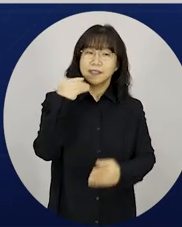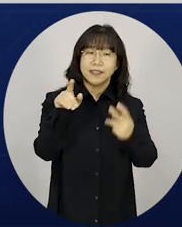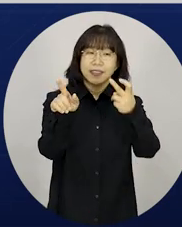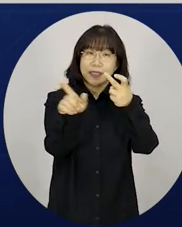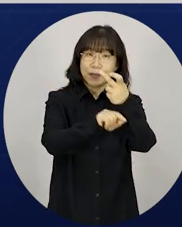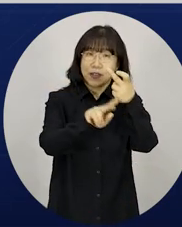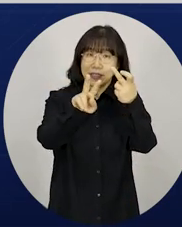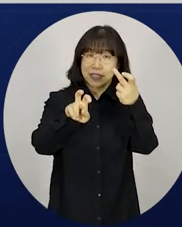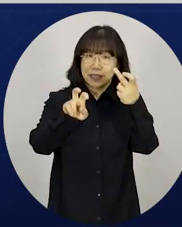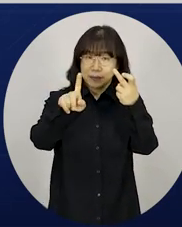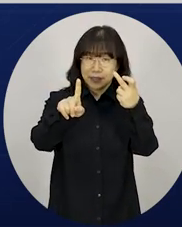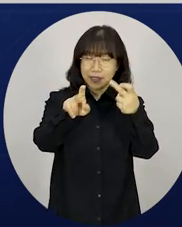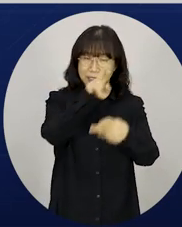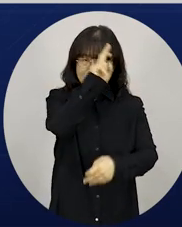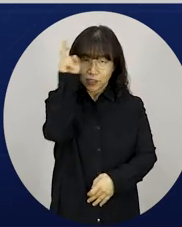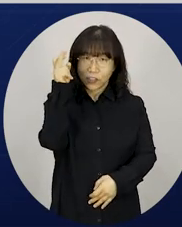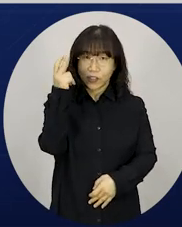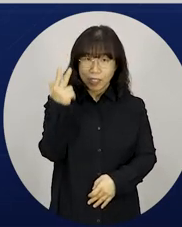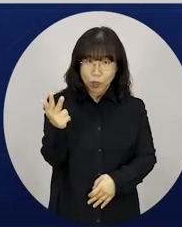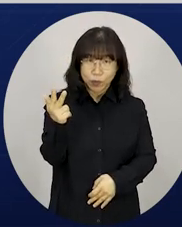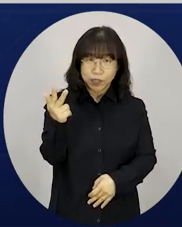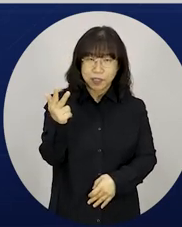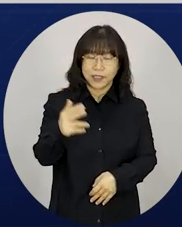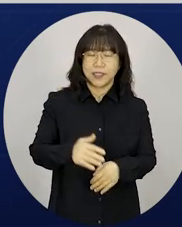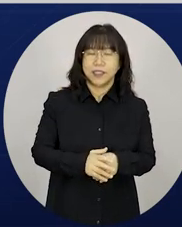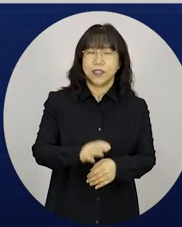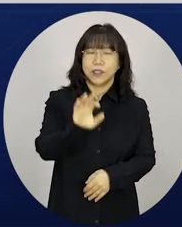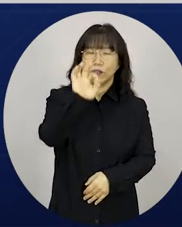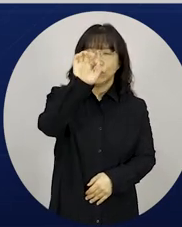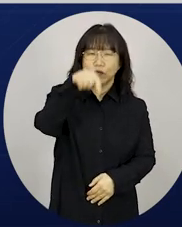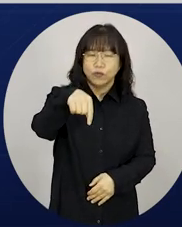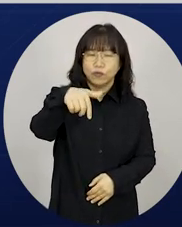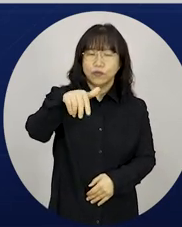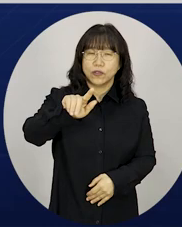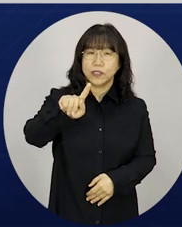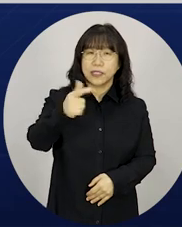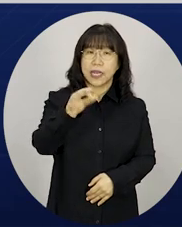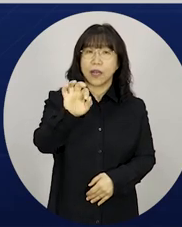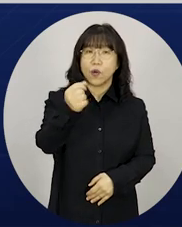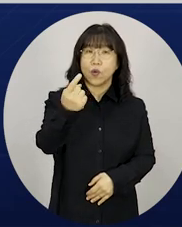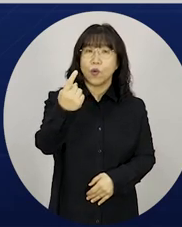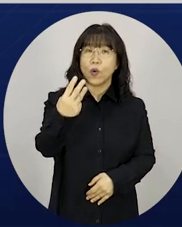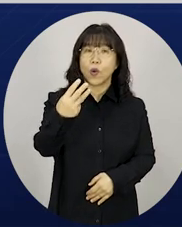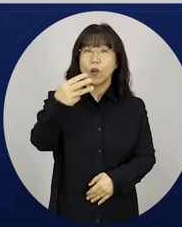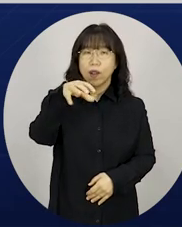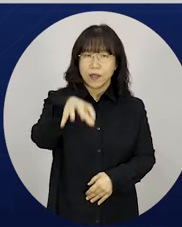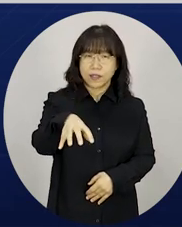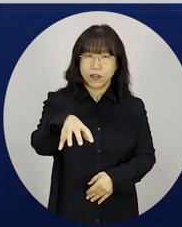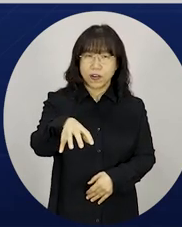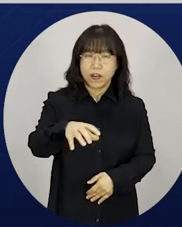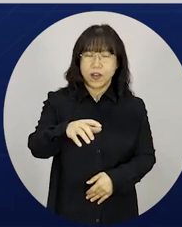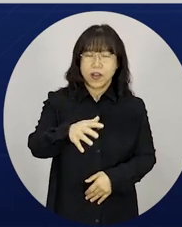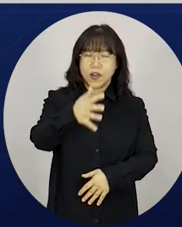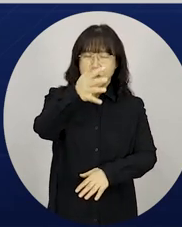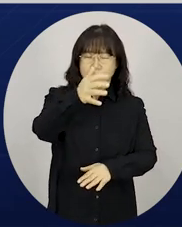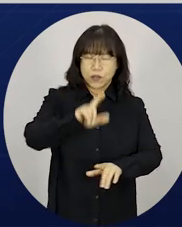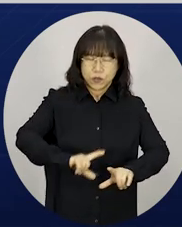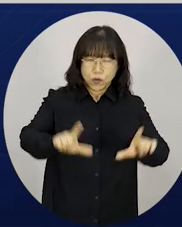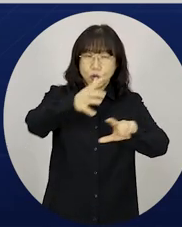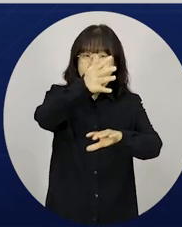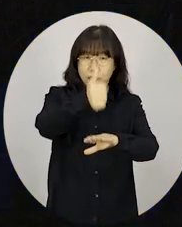지난 21일 저녁 7시 강서 구민회관 우장홀에서 2022 강서구 송년음악회가 열렸습니다.